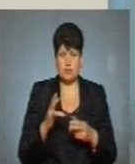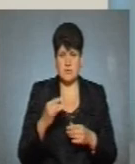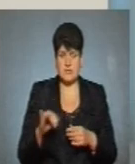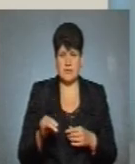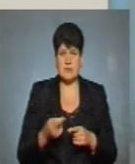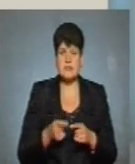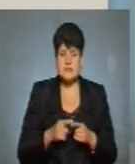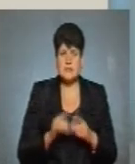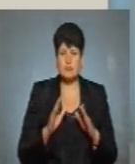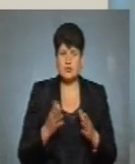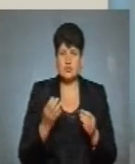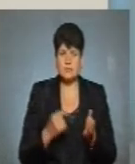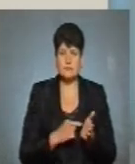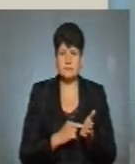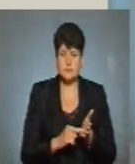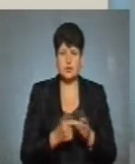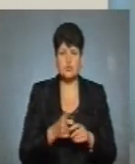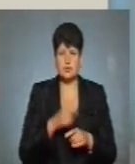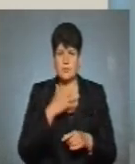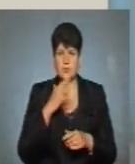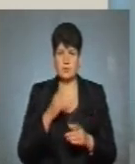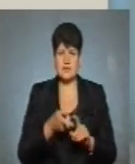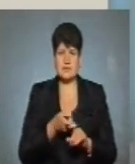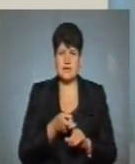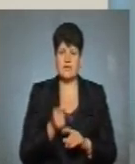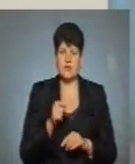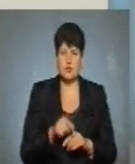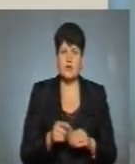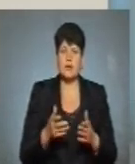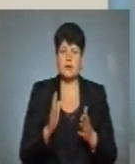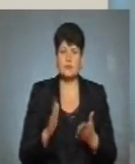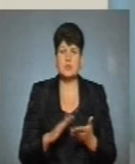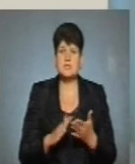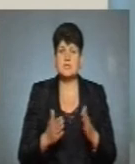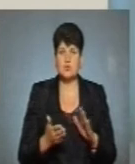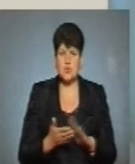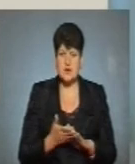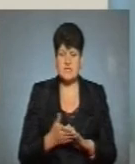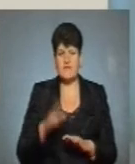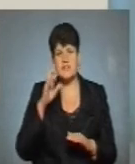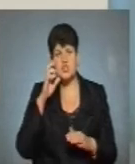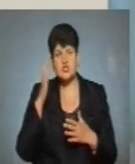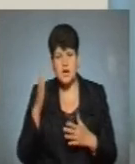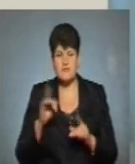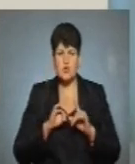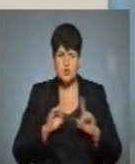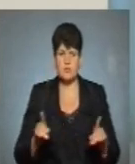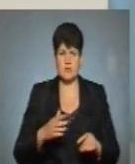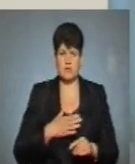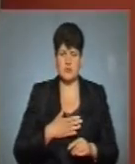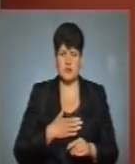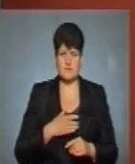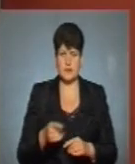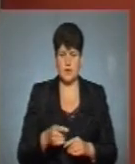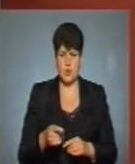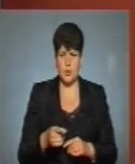буде, ще раз наголошую, дуже багато буде залежати від того, яка буде епідситуація в державі, особливо у нас в місті Тернополі. Тобто